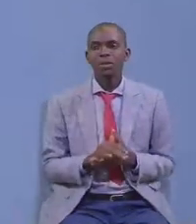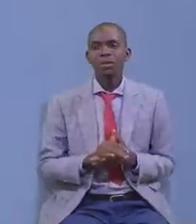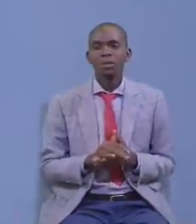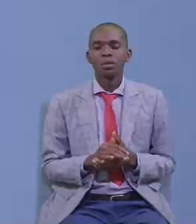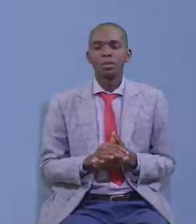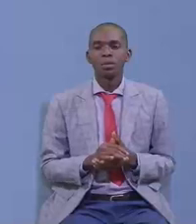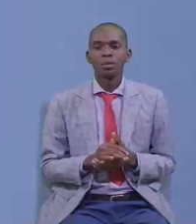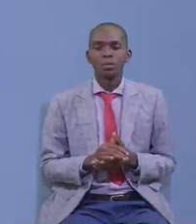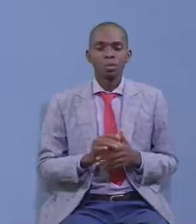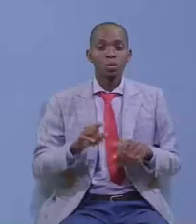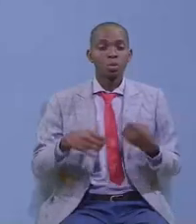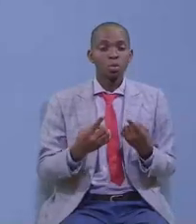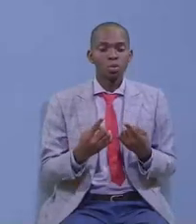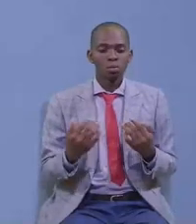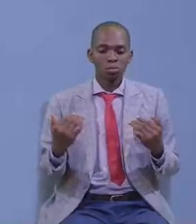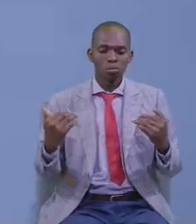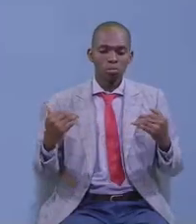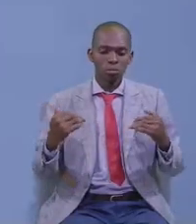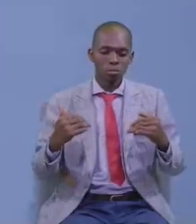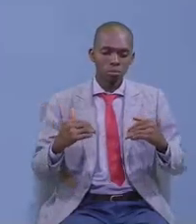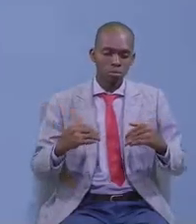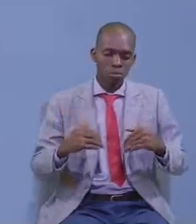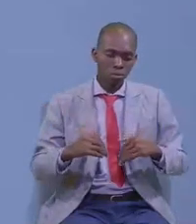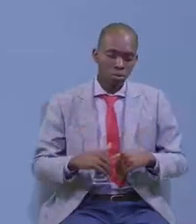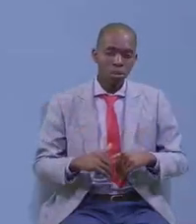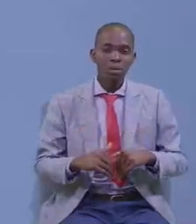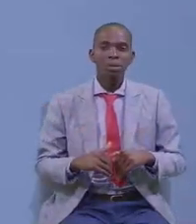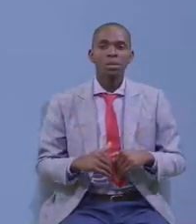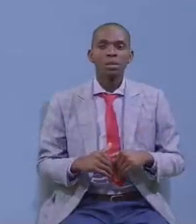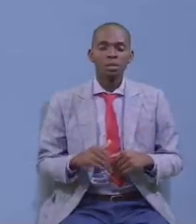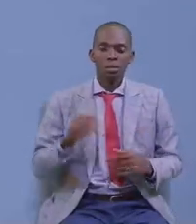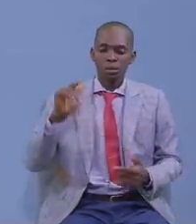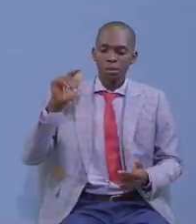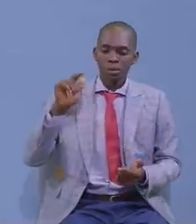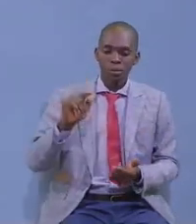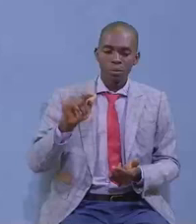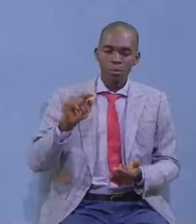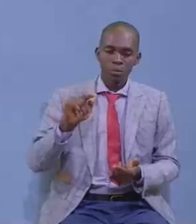de plus en plus mon grand centre. Non, et de moins en moins.